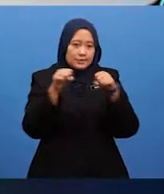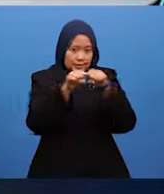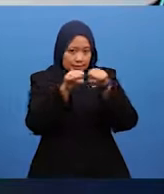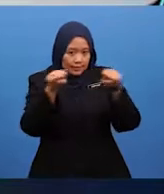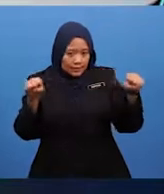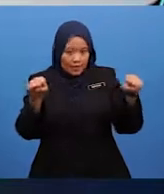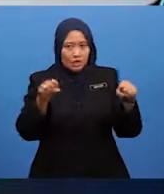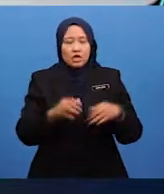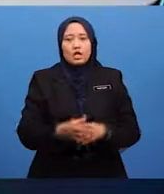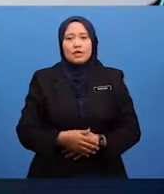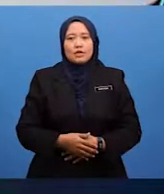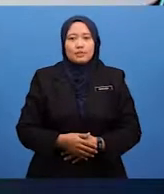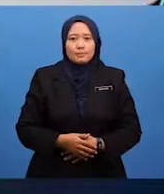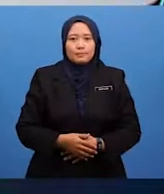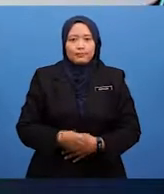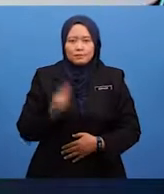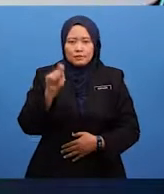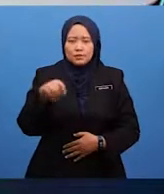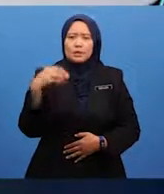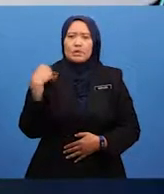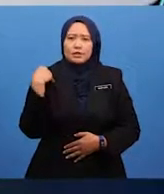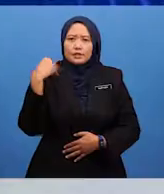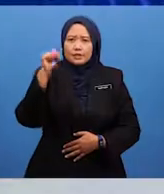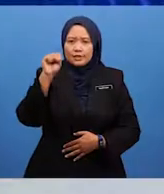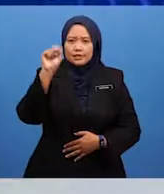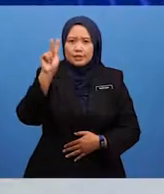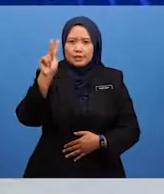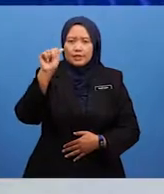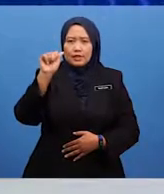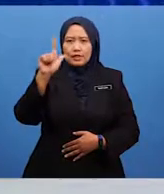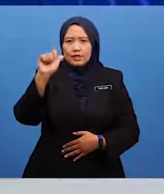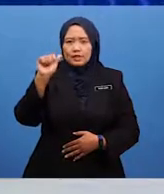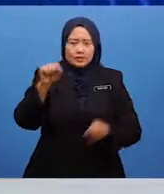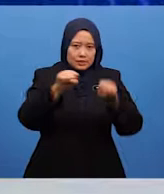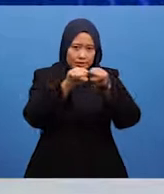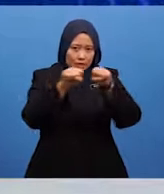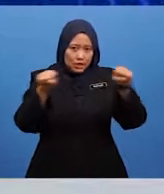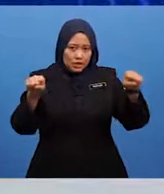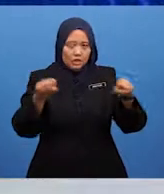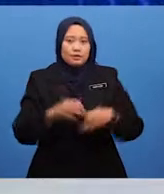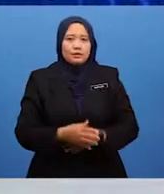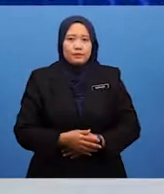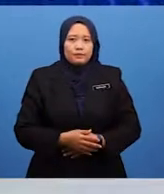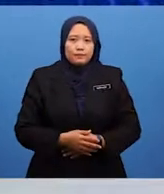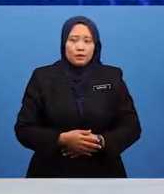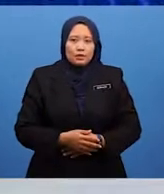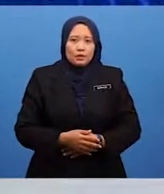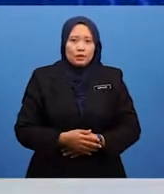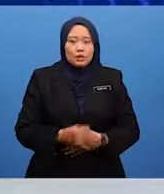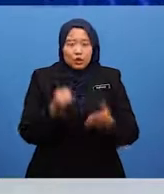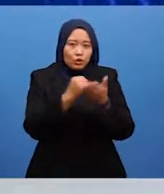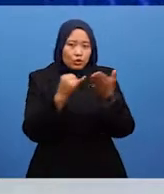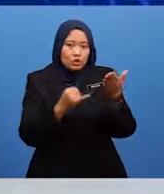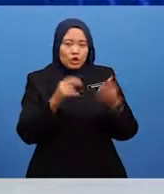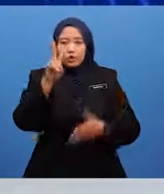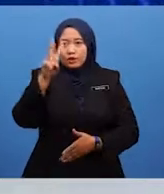mesti menggunakan skala Iya ingat tuh Plaza seterusnya objek ini dilukis secara dua dimensi yaitu